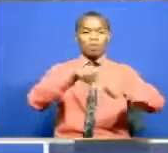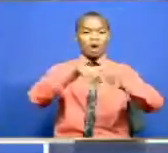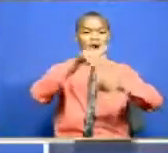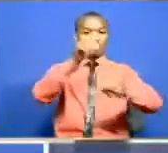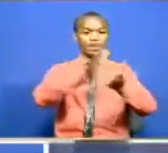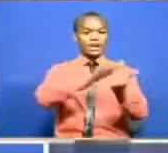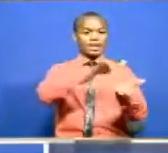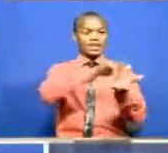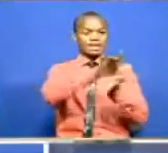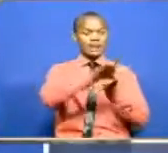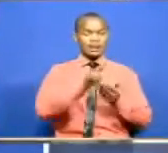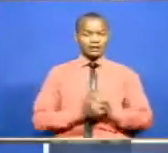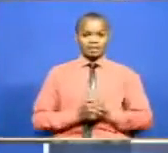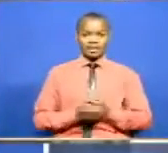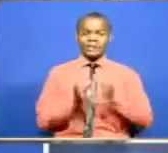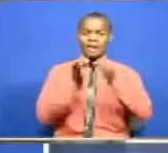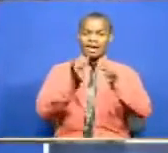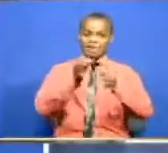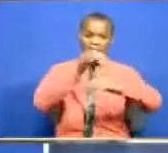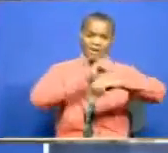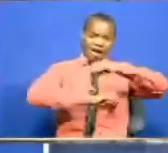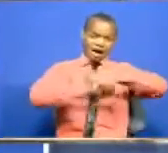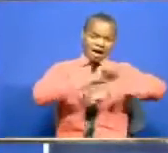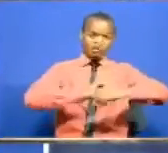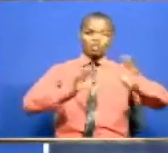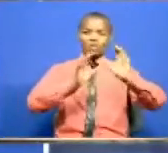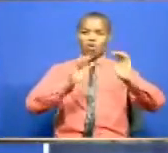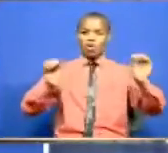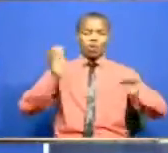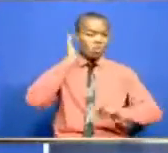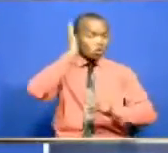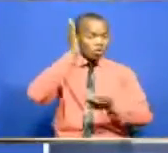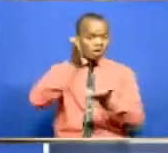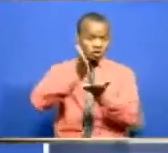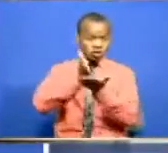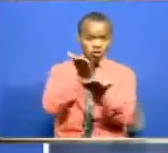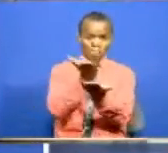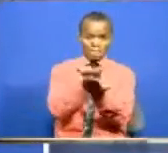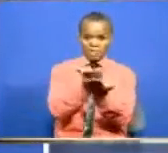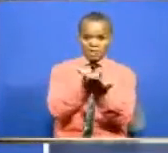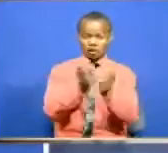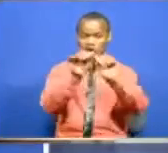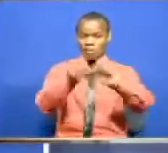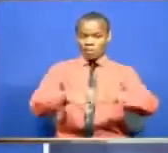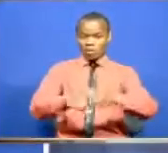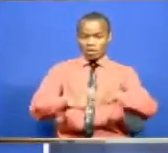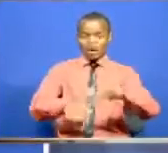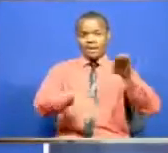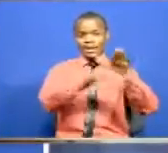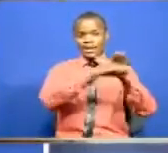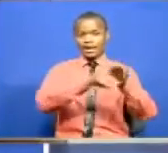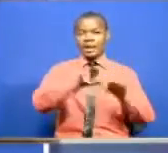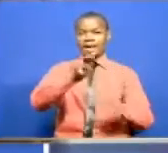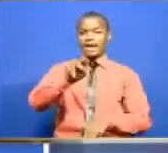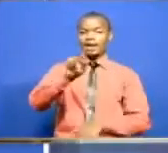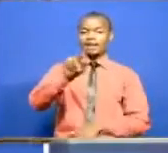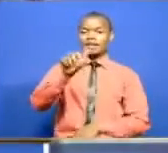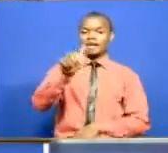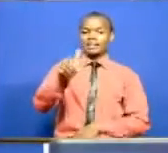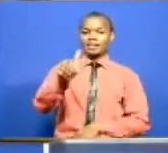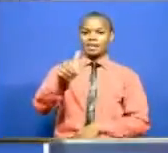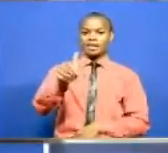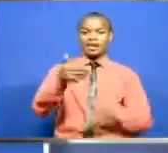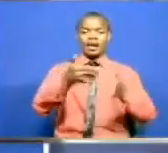not done, we are going to petition to remove NTSA from implementing and enforcing any